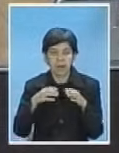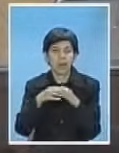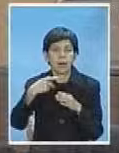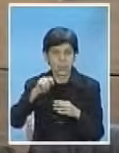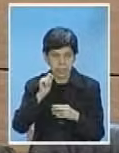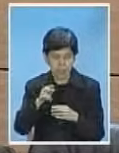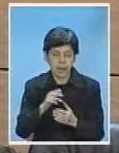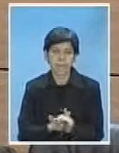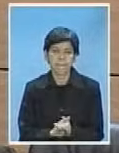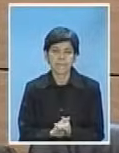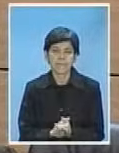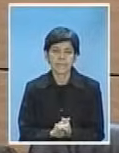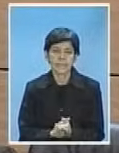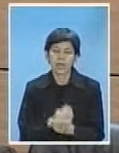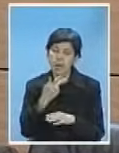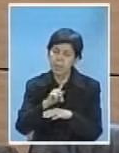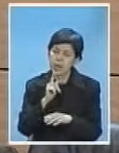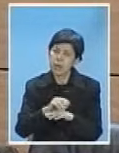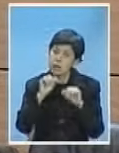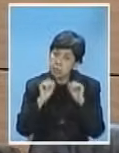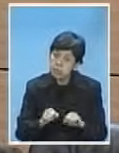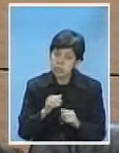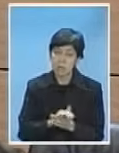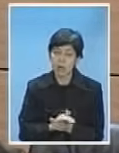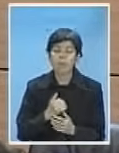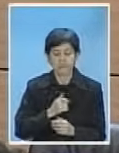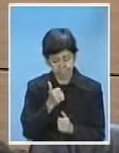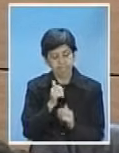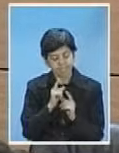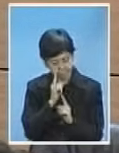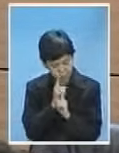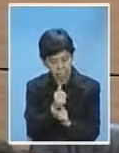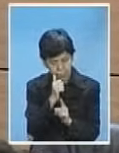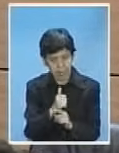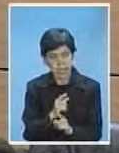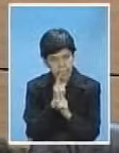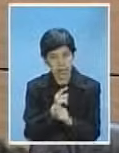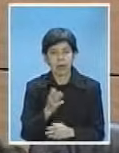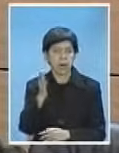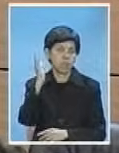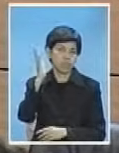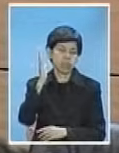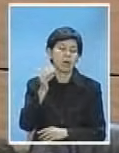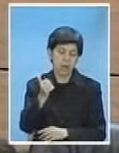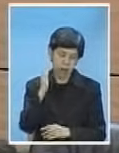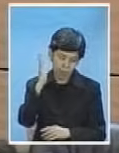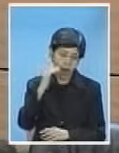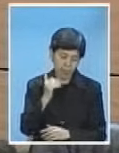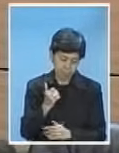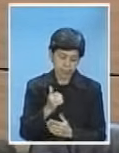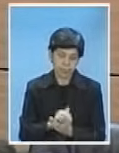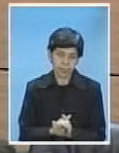รรคเพื่อไทยท่านประธานวินิจฉัยเช่นนั้นผมเคารพครับแล้วก็เคารพท่านผู้อาวุโสผู้กำลังอภิปร